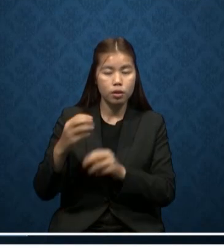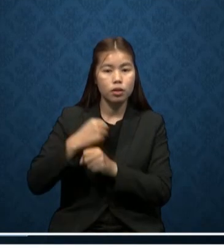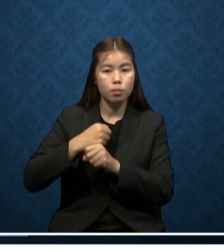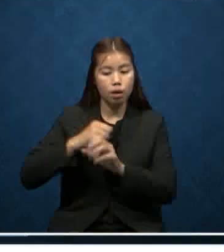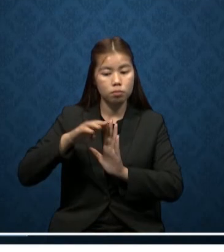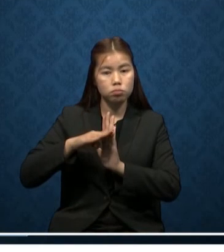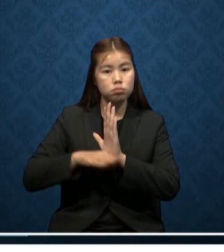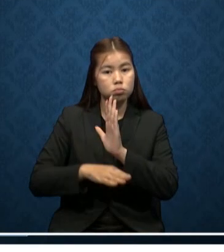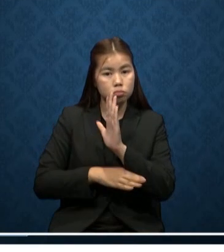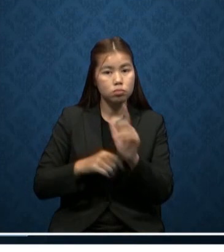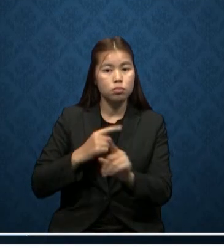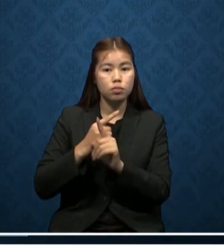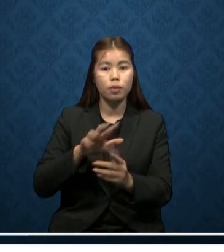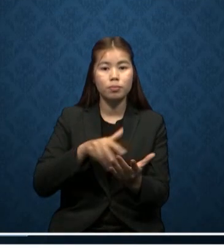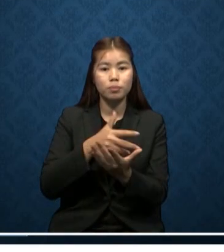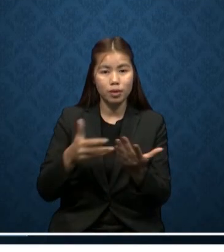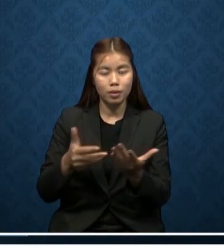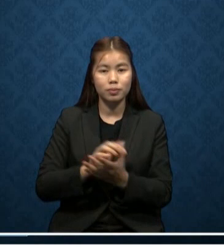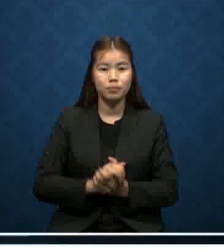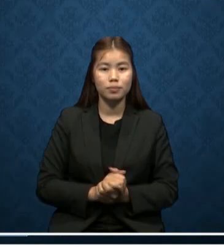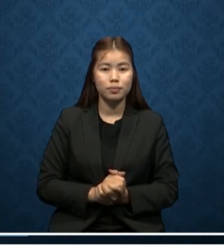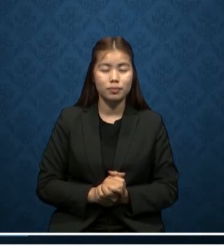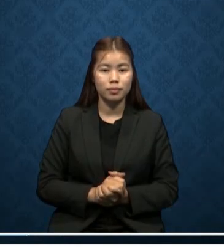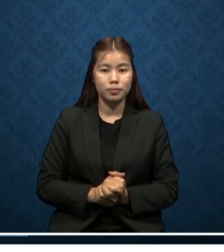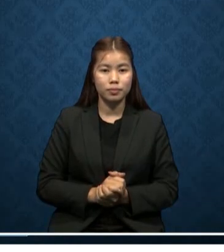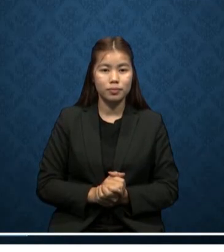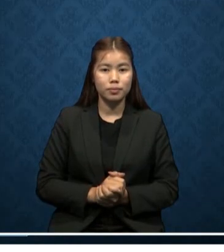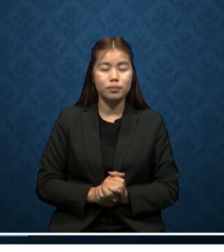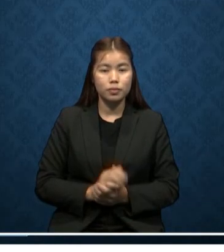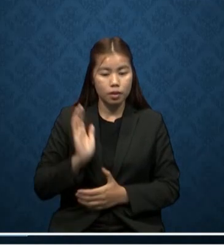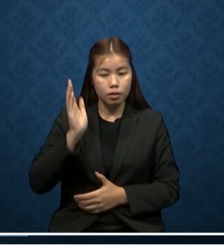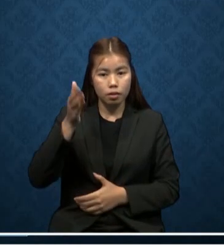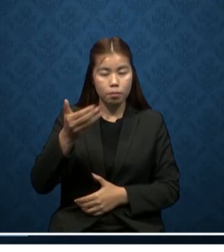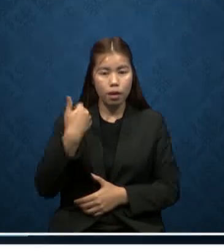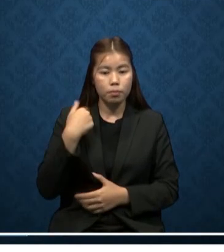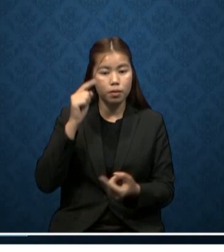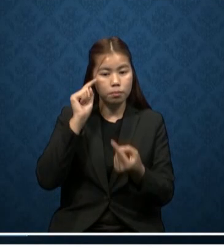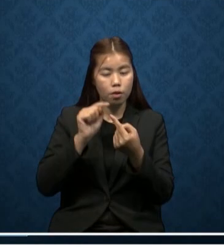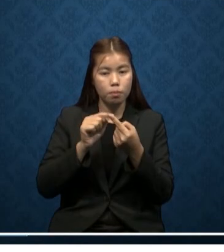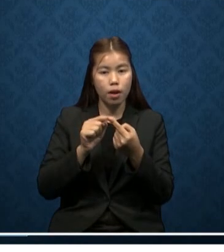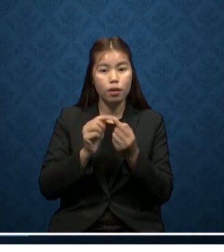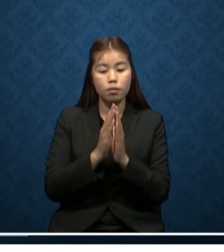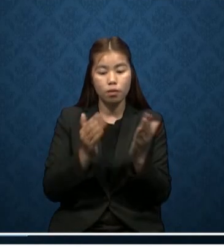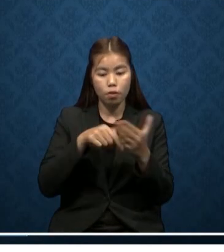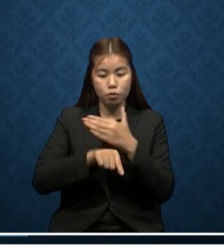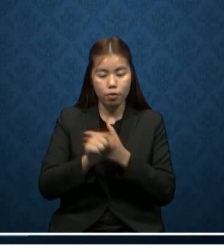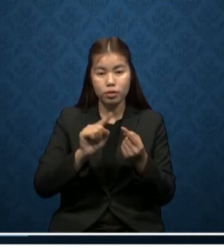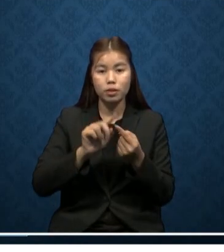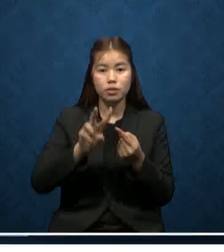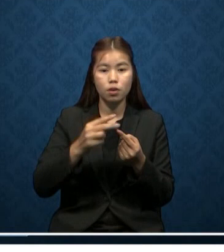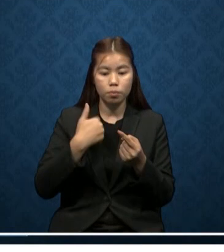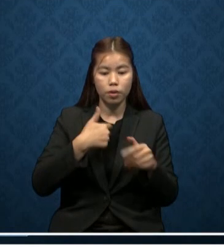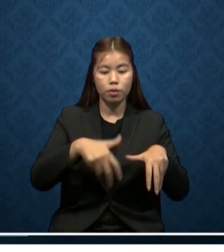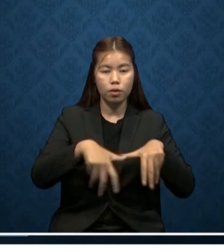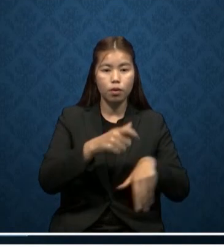ตามแผนนะครับต่อไปเป็นเป้าหมายย่อยที่ 2องค์กรปกครองส่วนท้อง